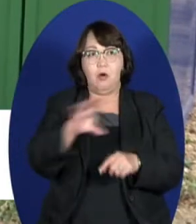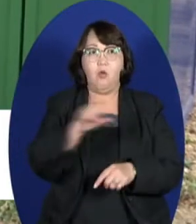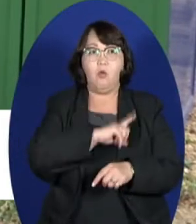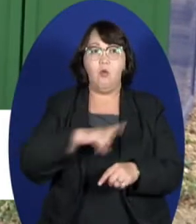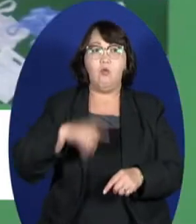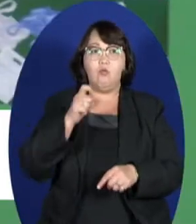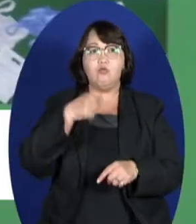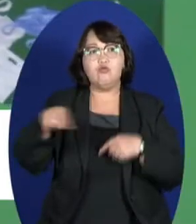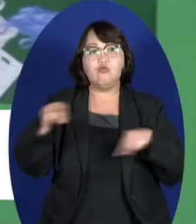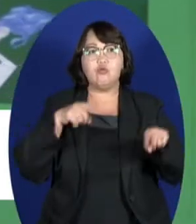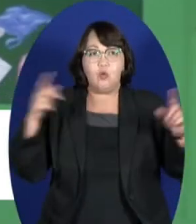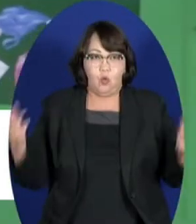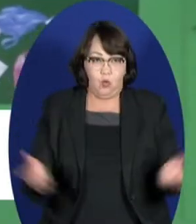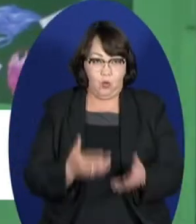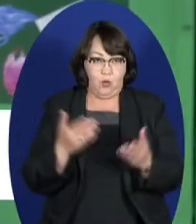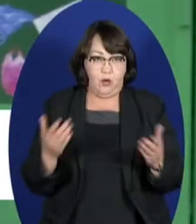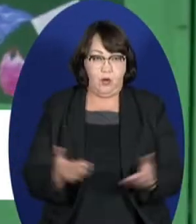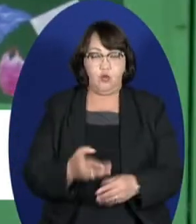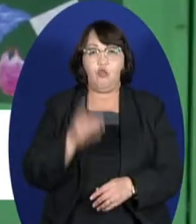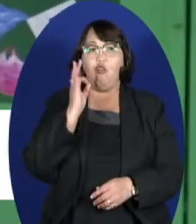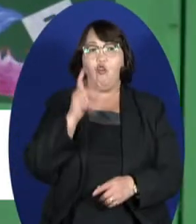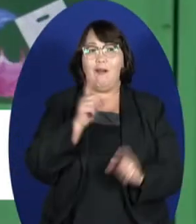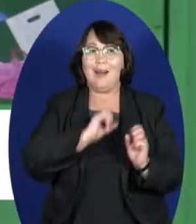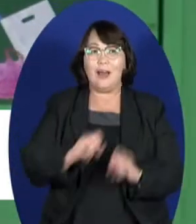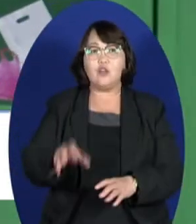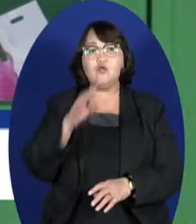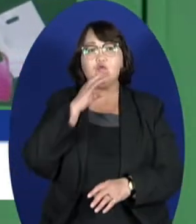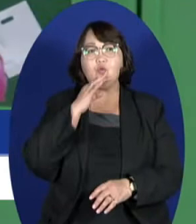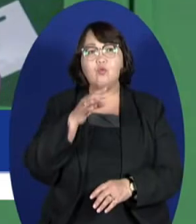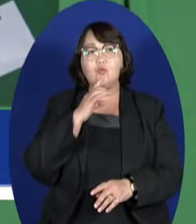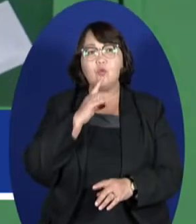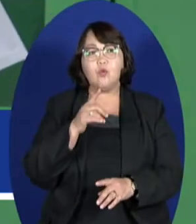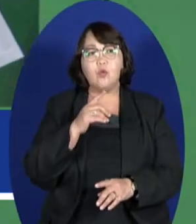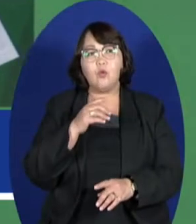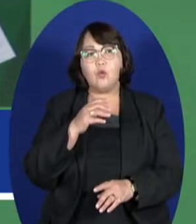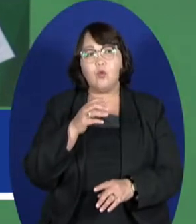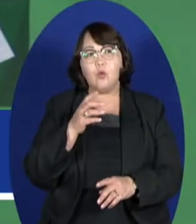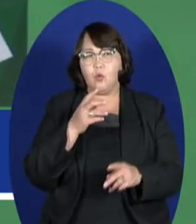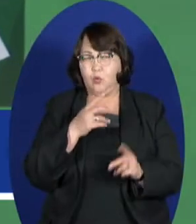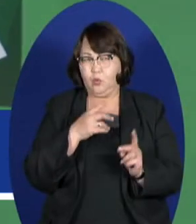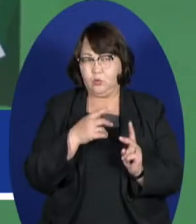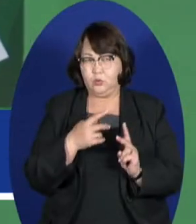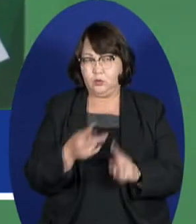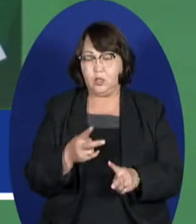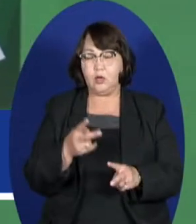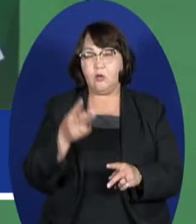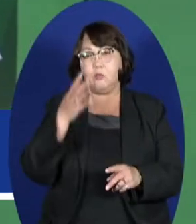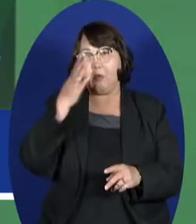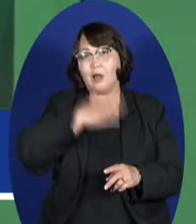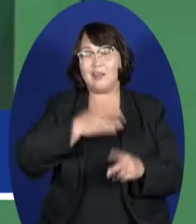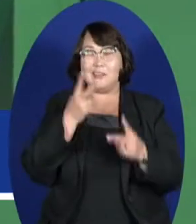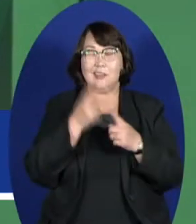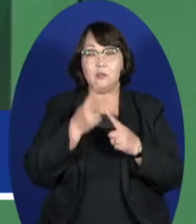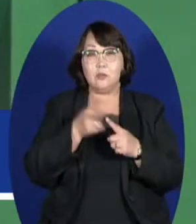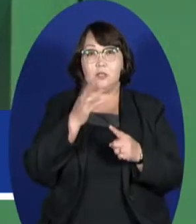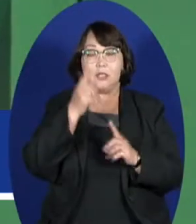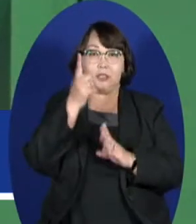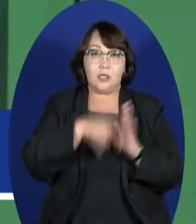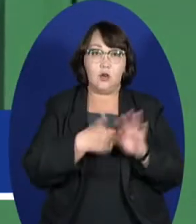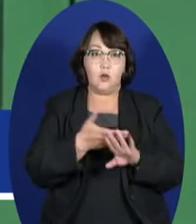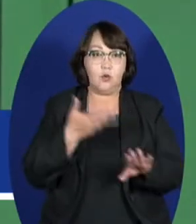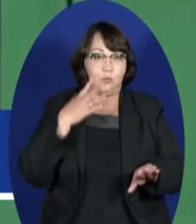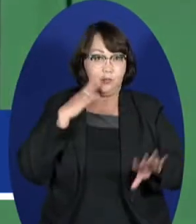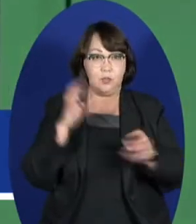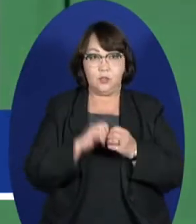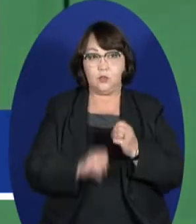байна. Хог хаягдлын төвлөх үйлчилгээний өнг нэм төсөл маань үндэсний телевиз дээр сарын өмнө хэрэгжиж дууссан байгаа. За тийм өнөөдөр бол